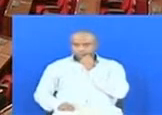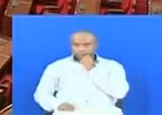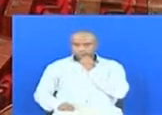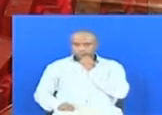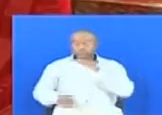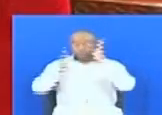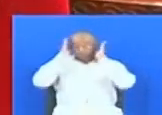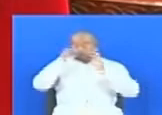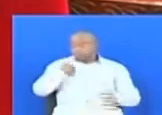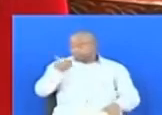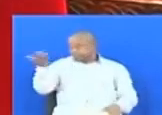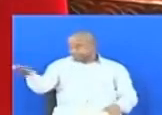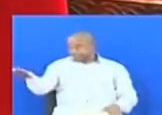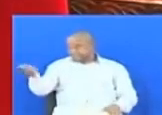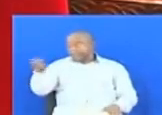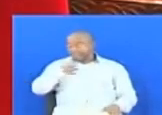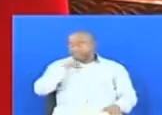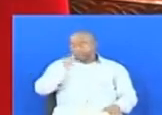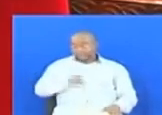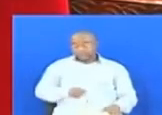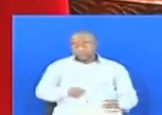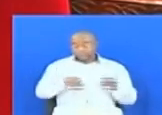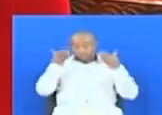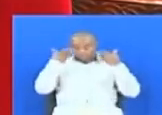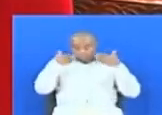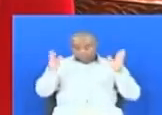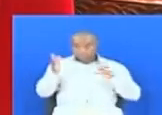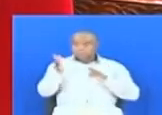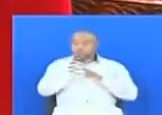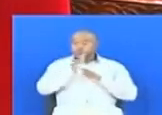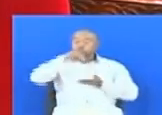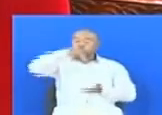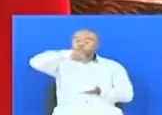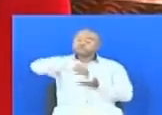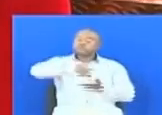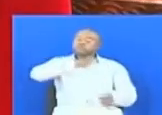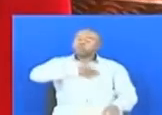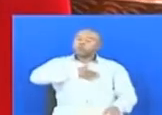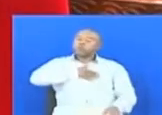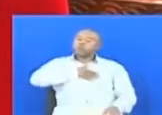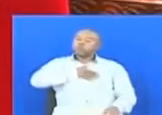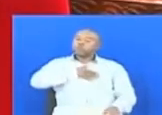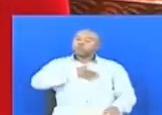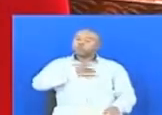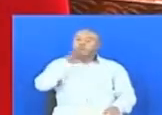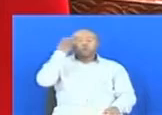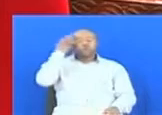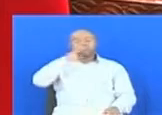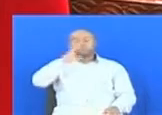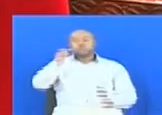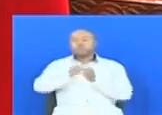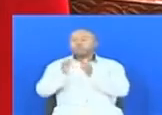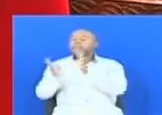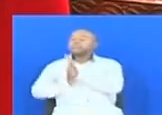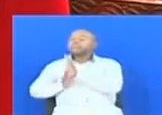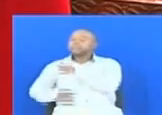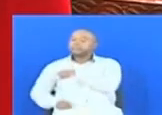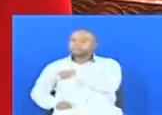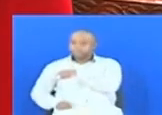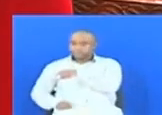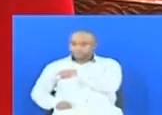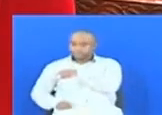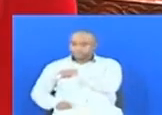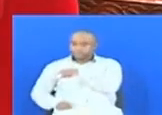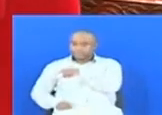kwanza niweke wazi msimamo wangu juu ya jambo hili la corona specifically.